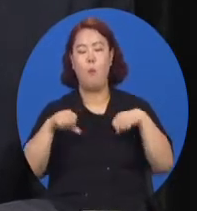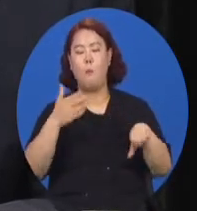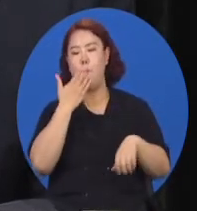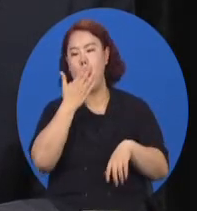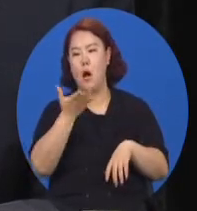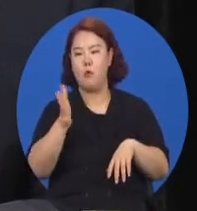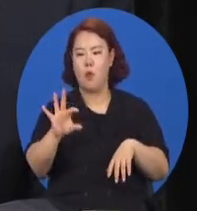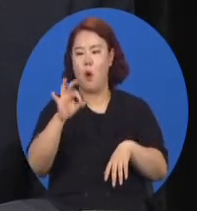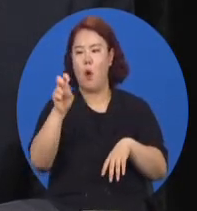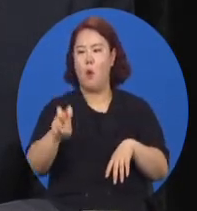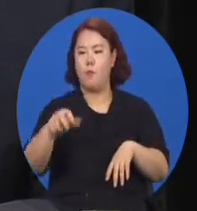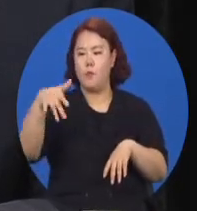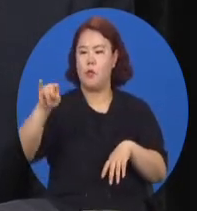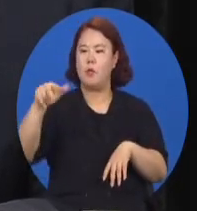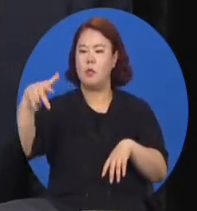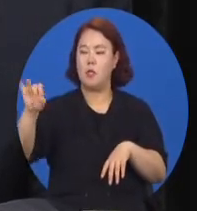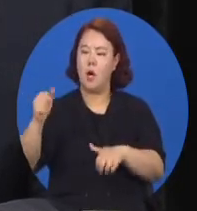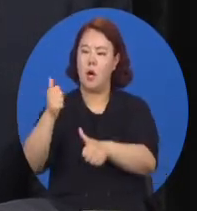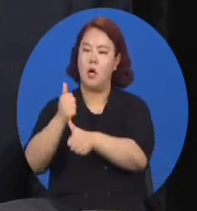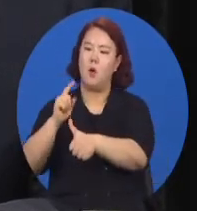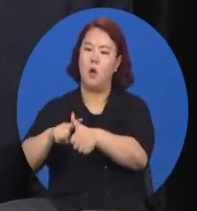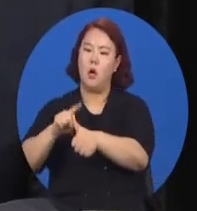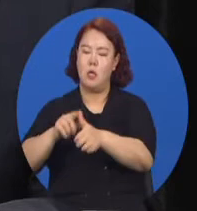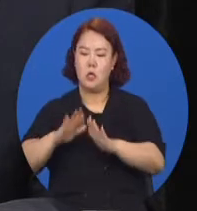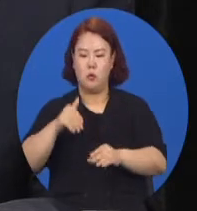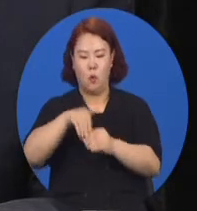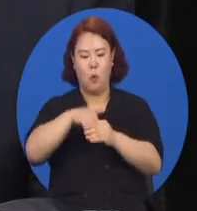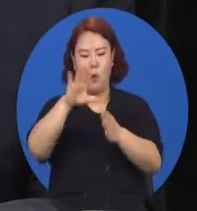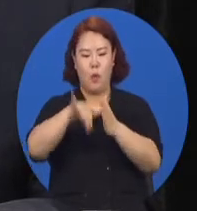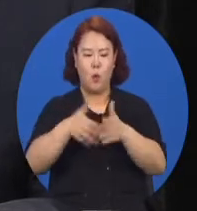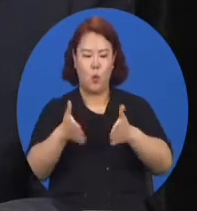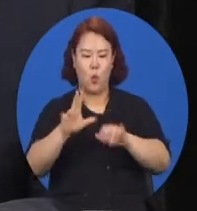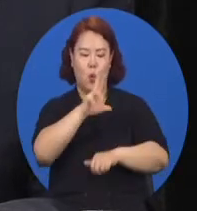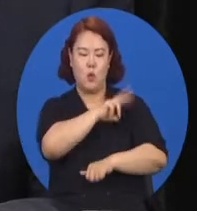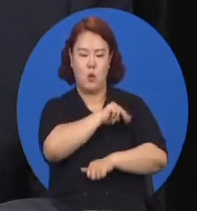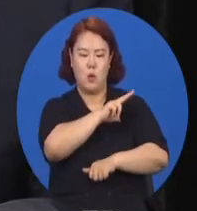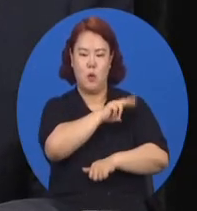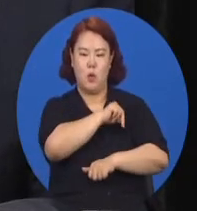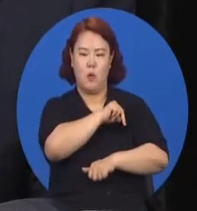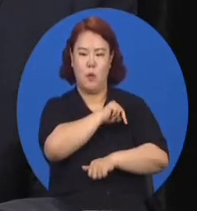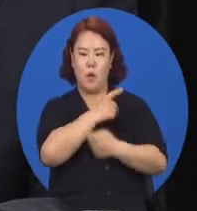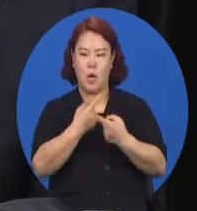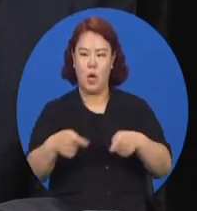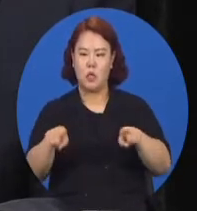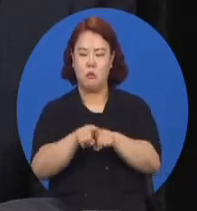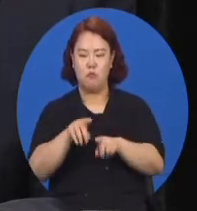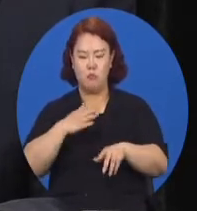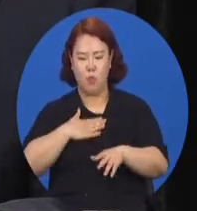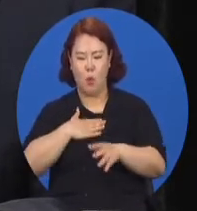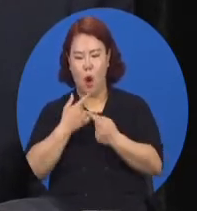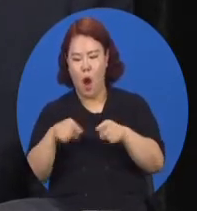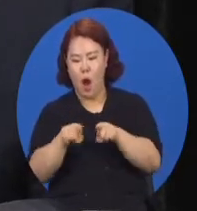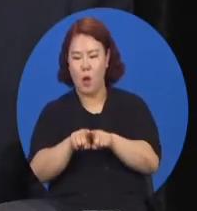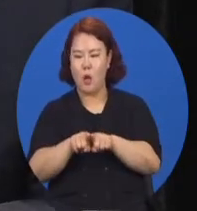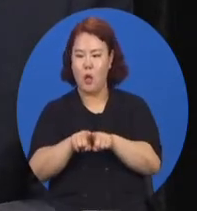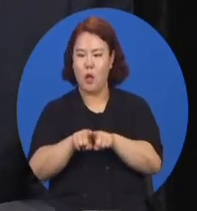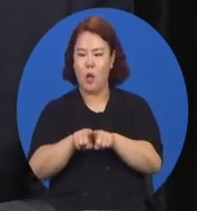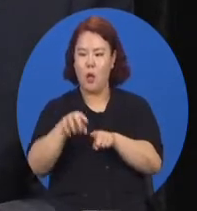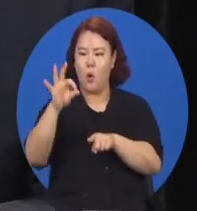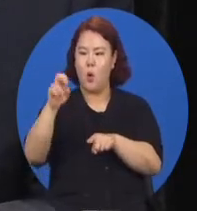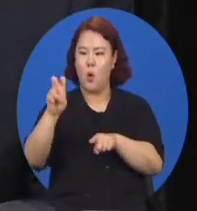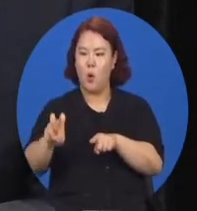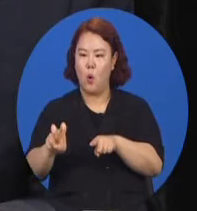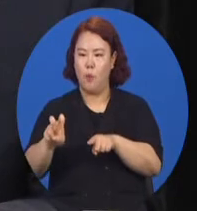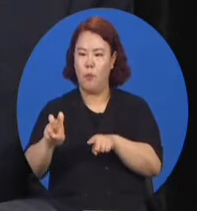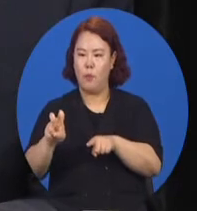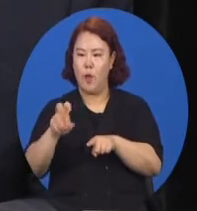엄재창 의원은 제가 선거 때 도의원으로 같은 당에 출마해서 같이 제 마이크를 가지고 당기면서 엄재창 의원 당선시켜달라고